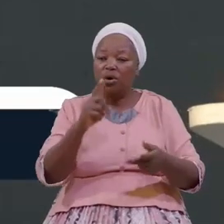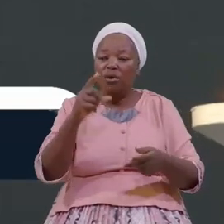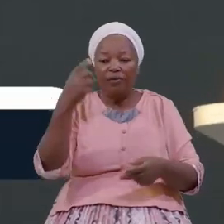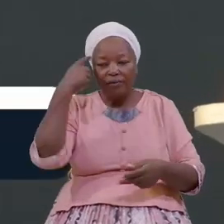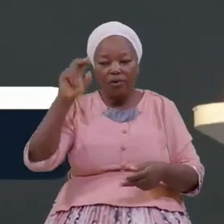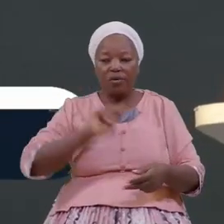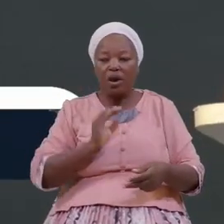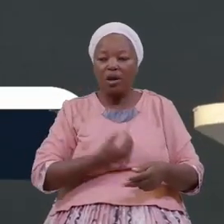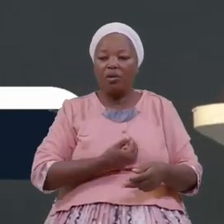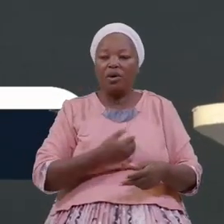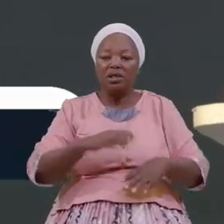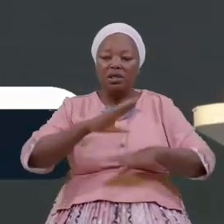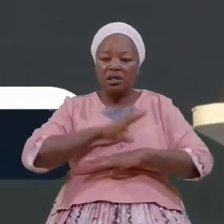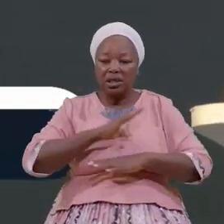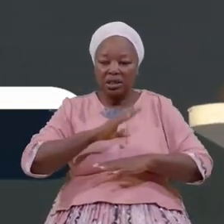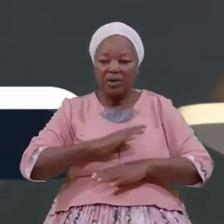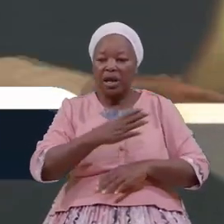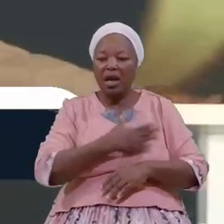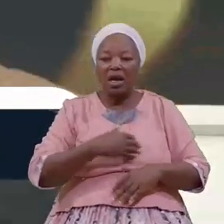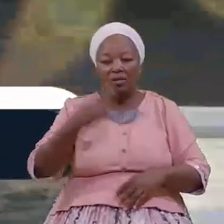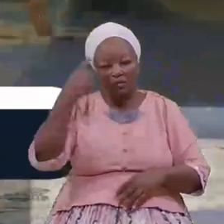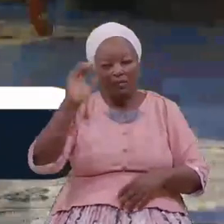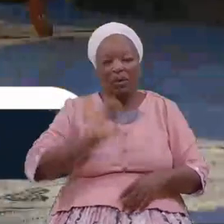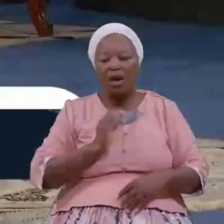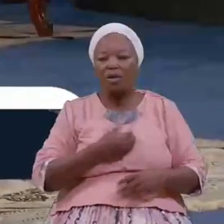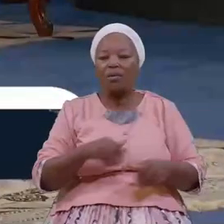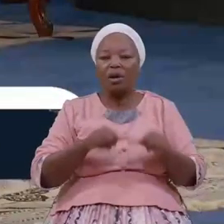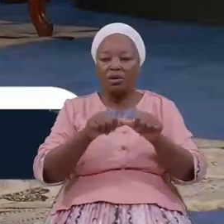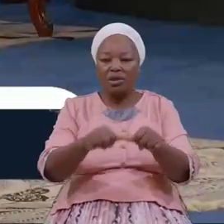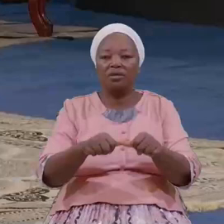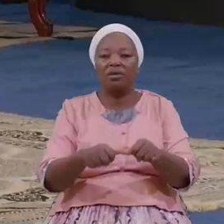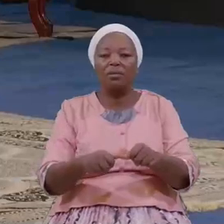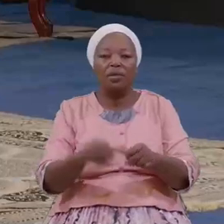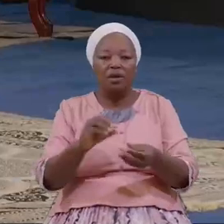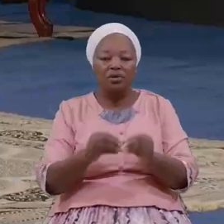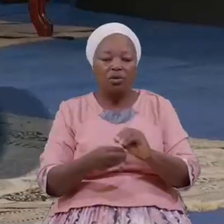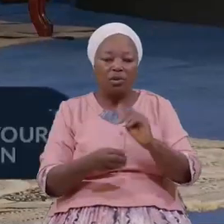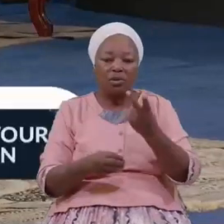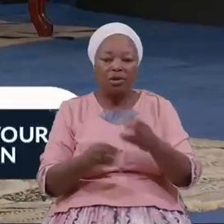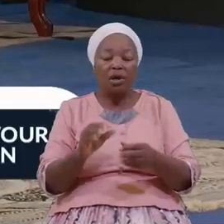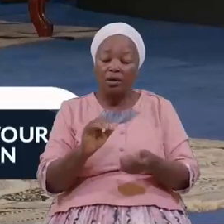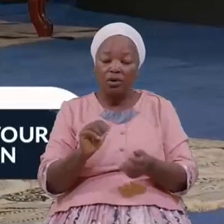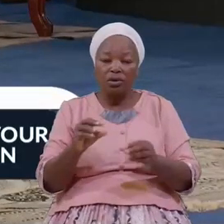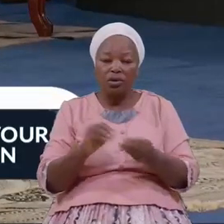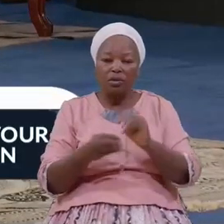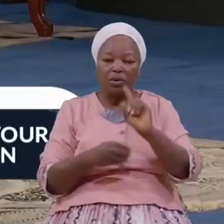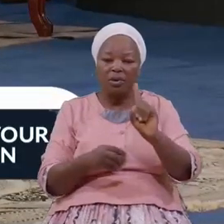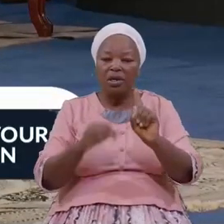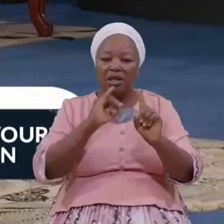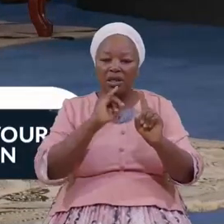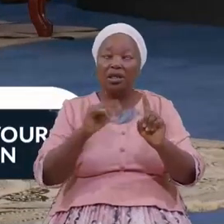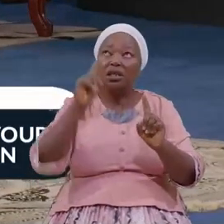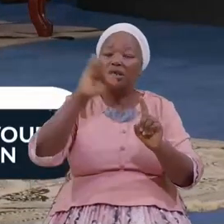garantie pour notre satisfaction et notre fermeté. Numéro 1, ici nous allons voir. Il est le